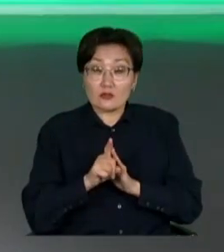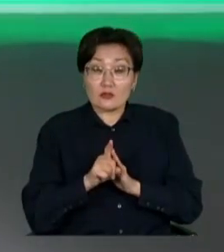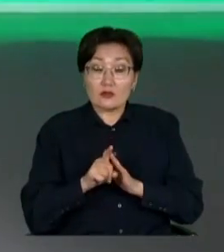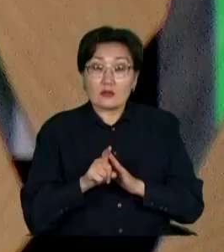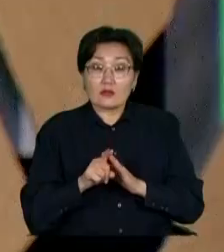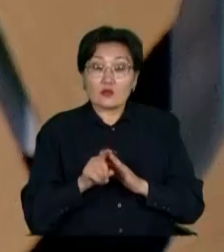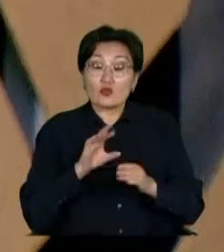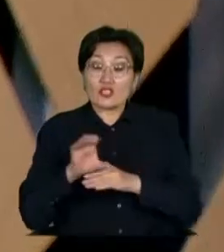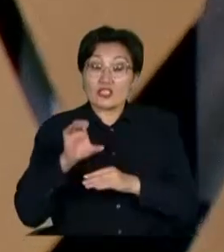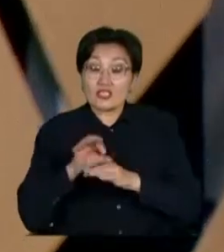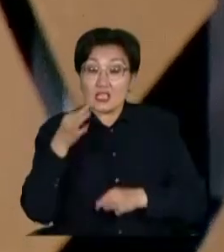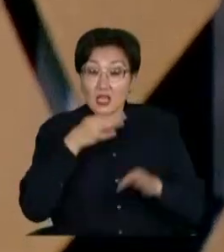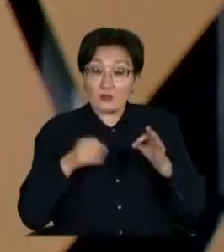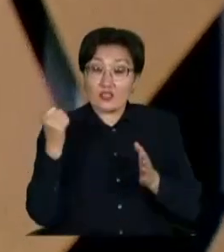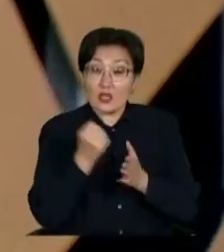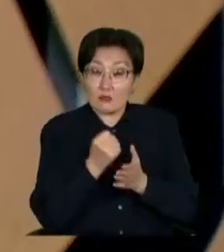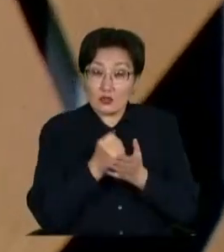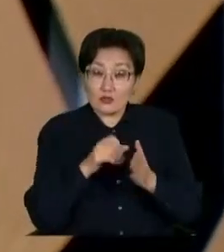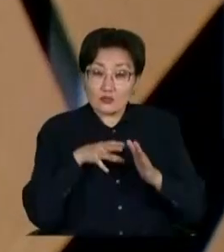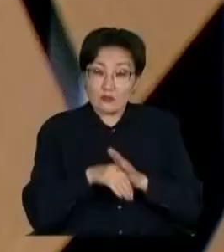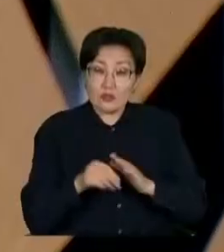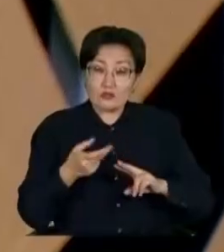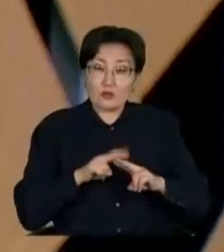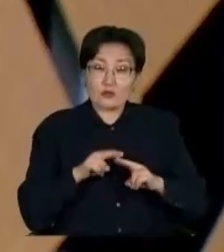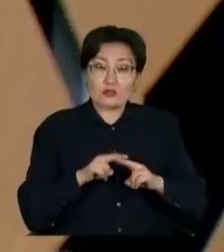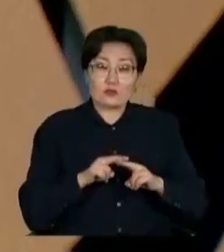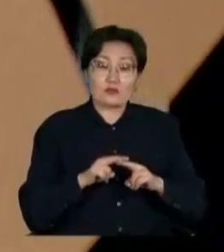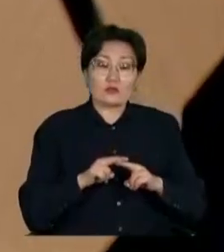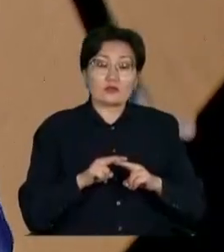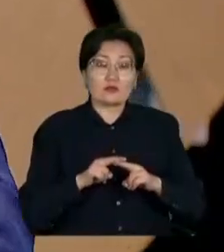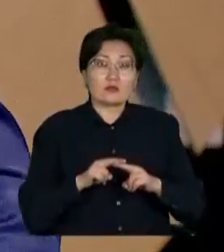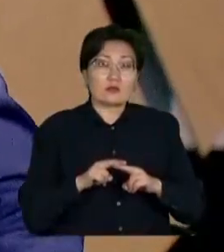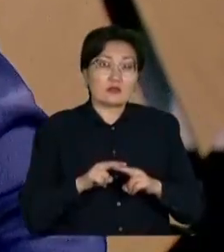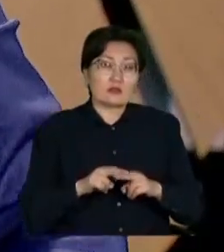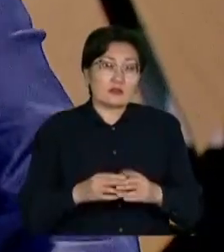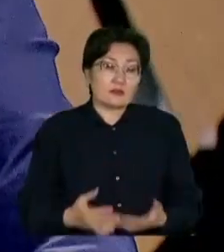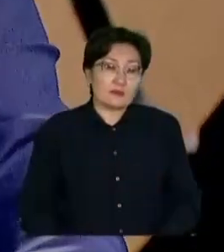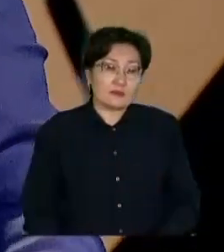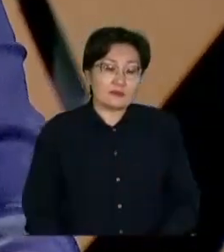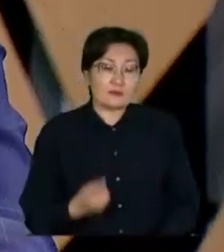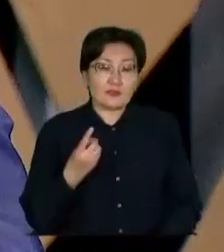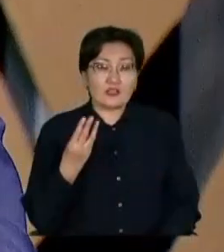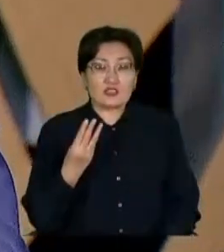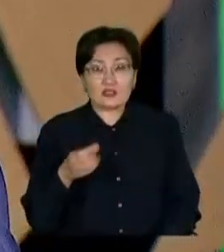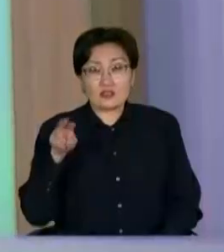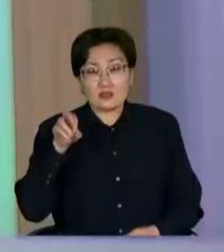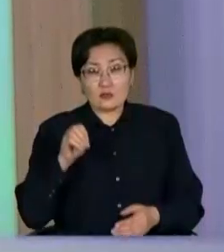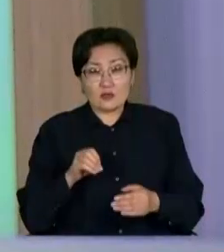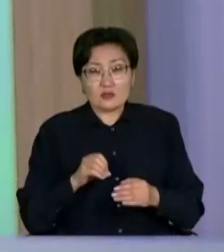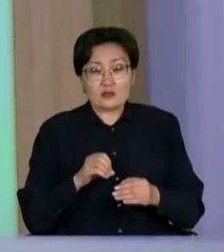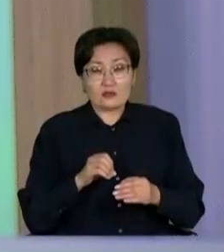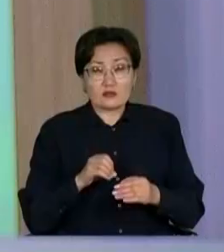таңбалауға жатады. Енді сол бойынша олар қазір 1 июльге шейін көбісі ол 1 шілдеде естіген жоқ